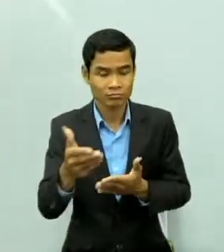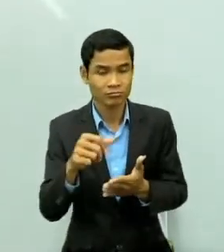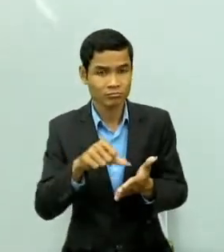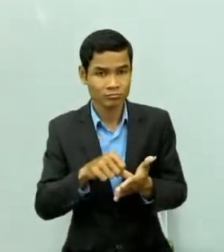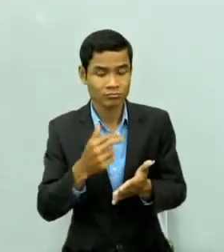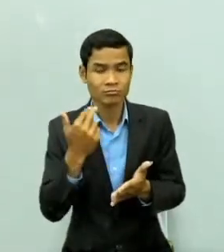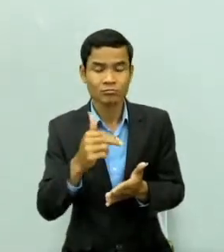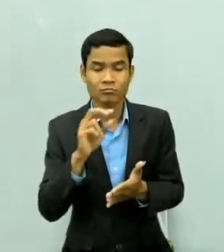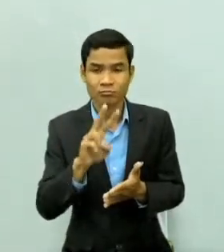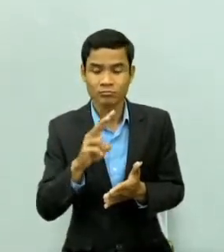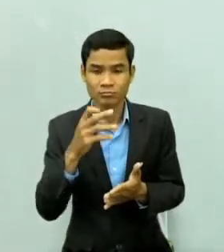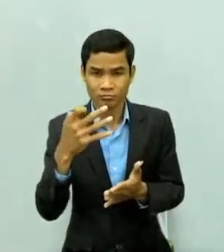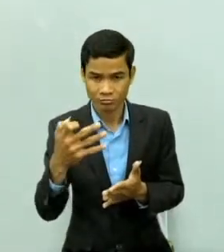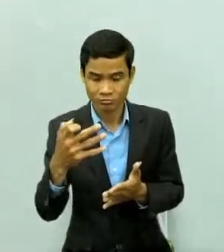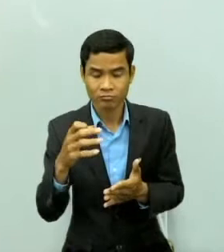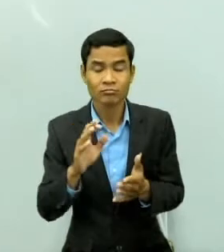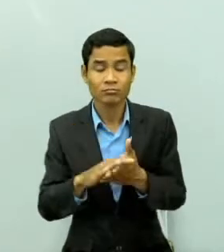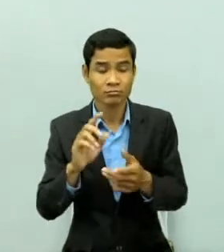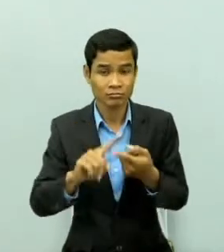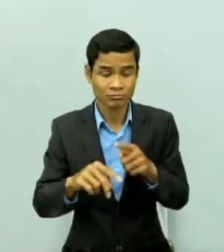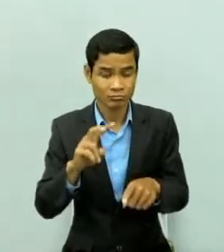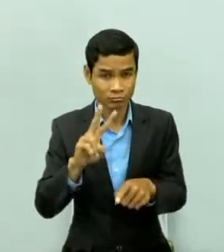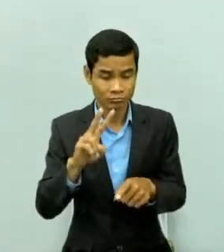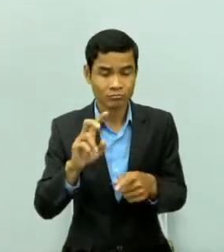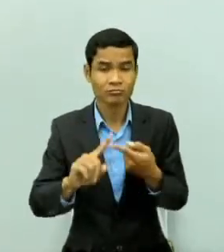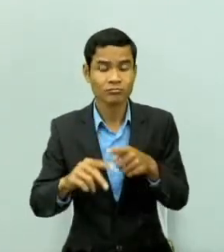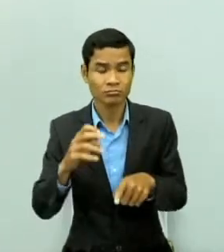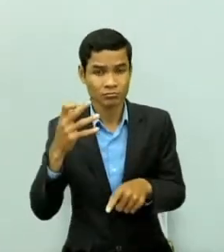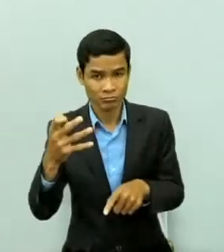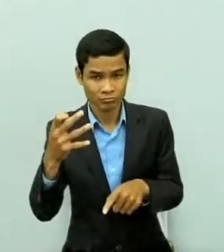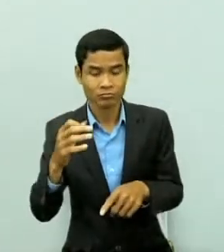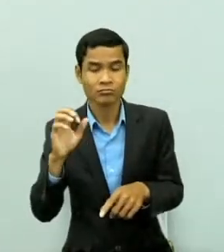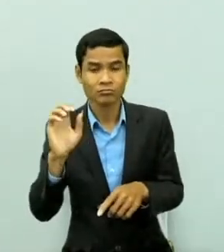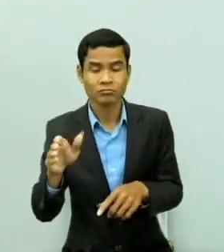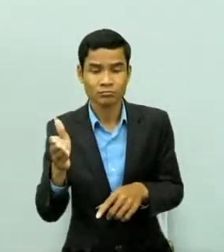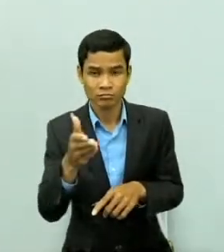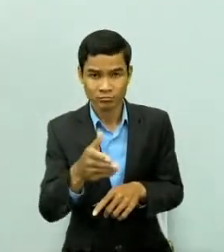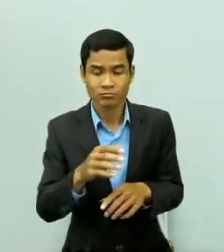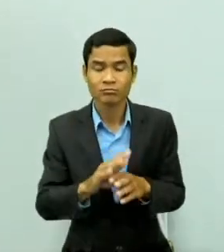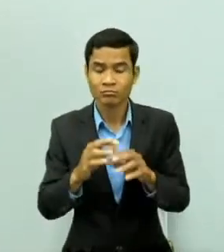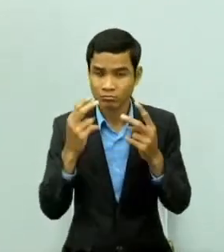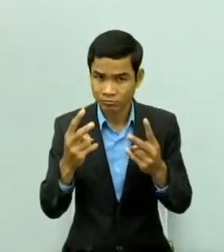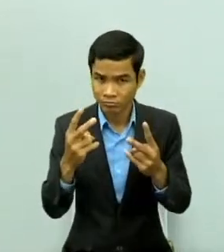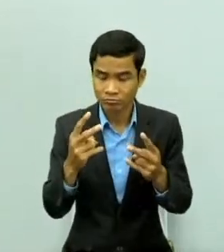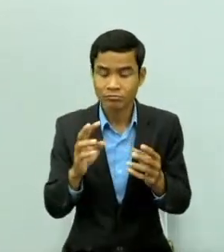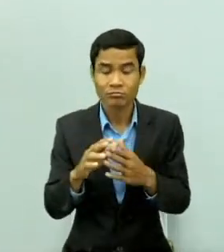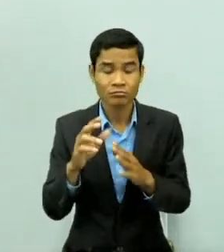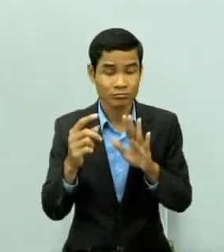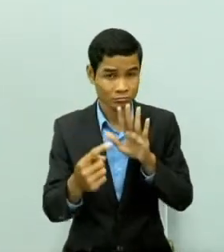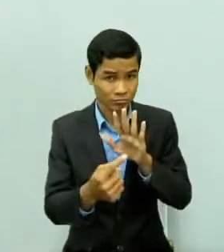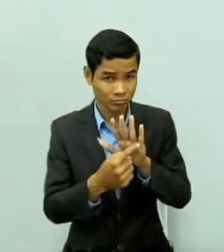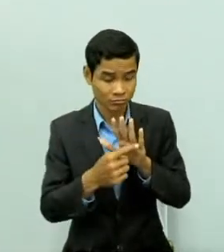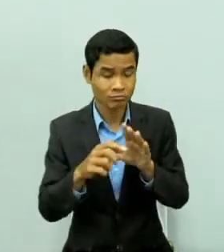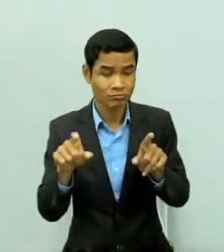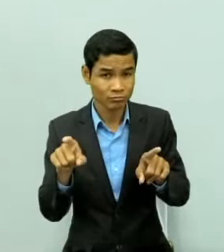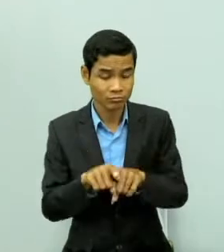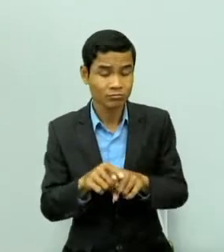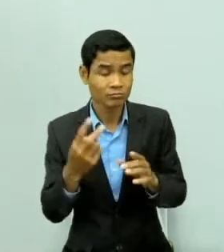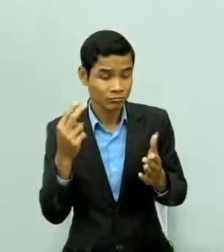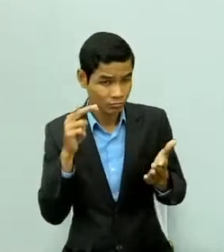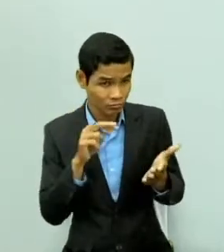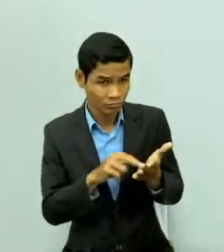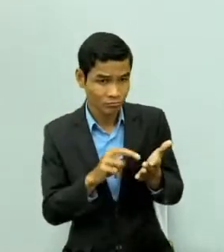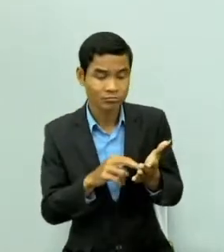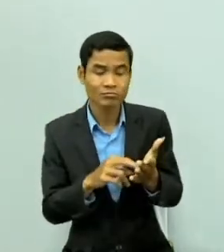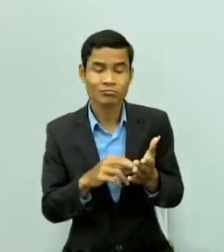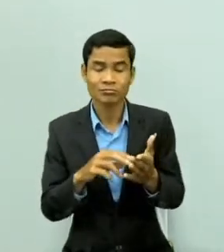ទី28ដែលមានលេខទំព័រលេខ2និងលេខ8កូនមើលស្រាក់អឺដែលមានចលនាដែរណាគឺកូនដាក់ឲ្យចំច